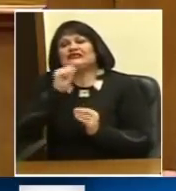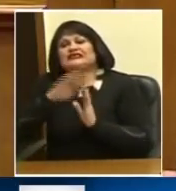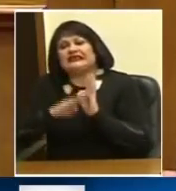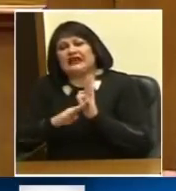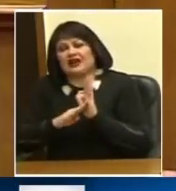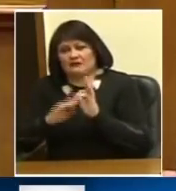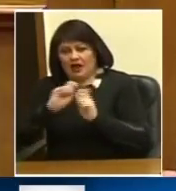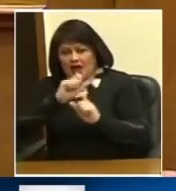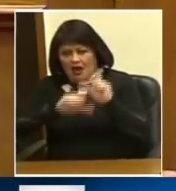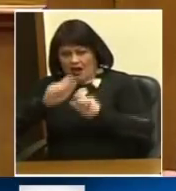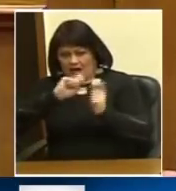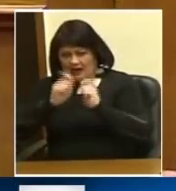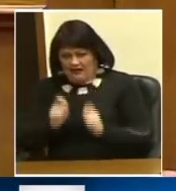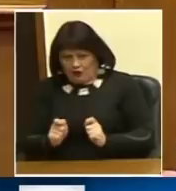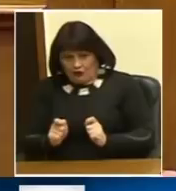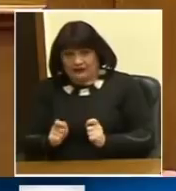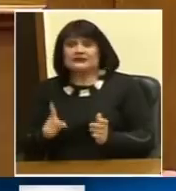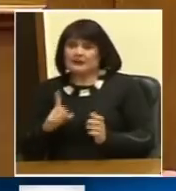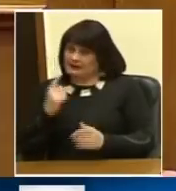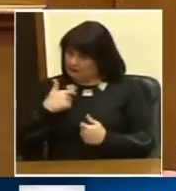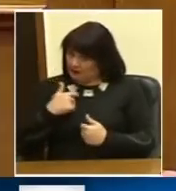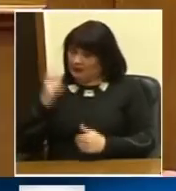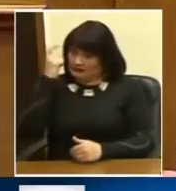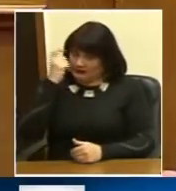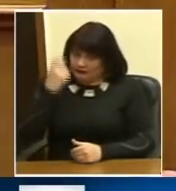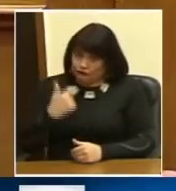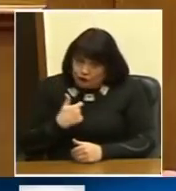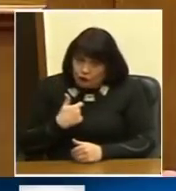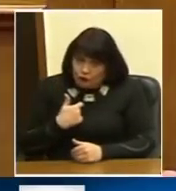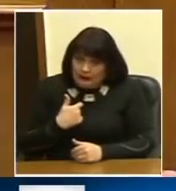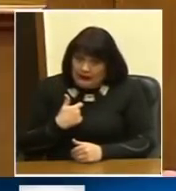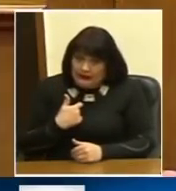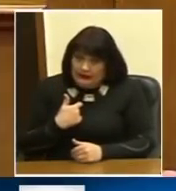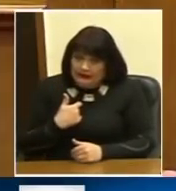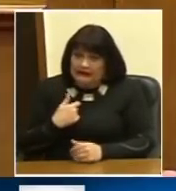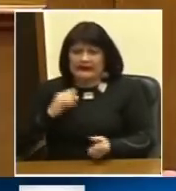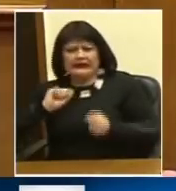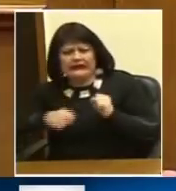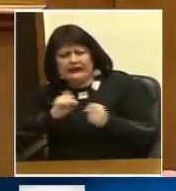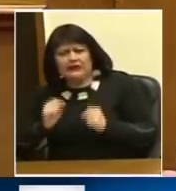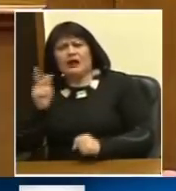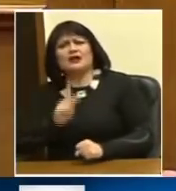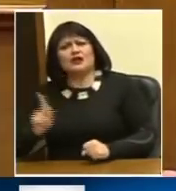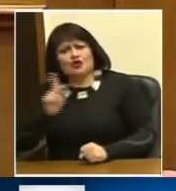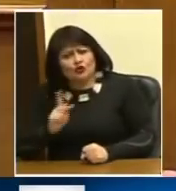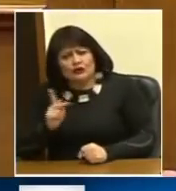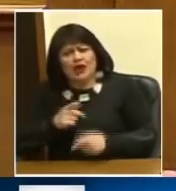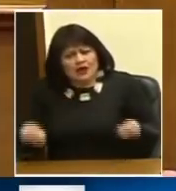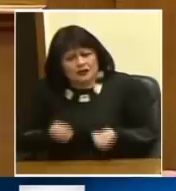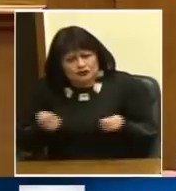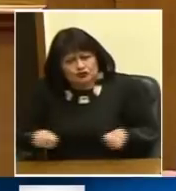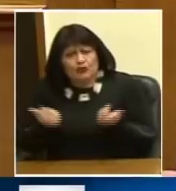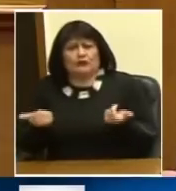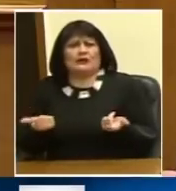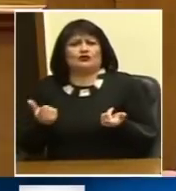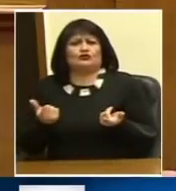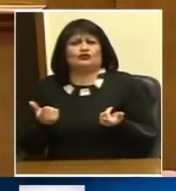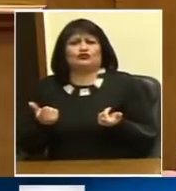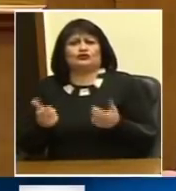Συντάγματος δεν θα λάβουμε υπόψη μας και τα κινήματα, την κοινωνία, τους εργαζόμενους,